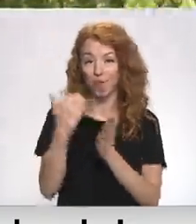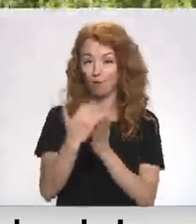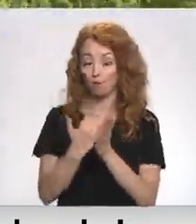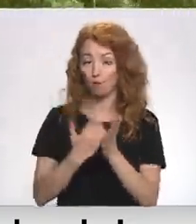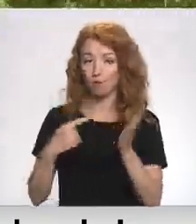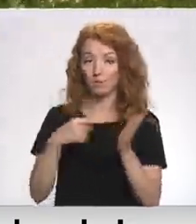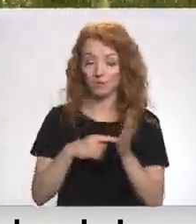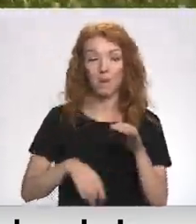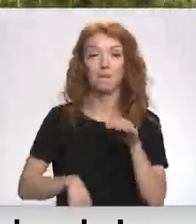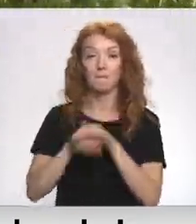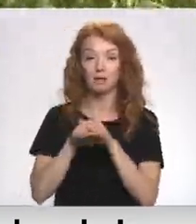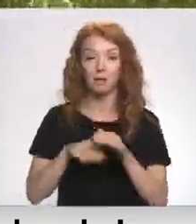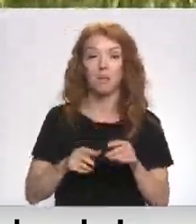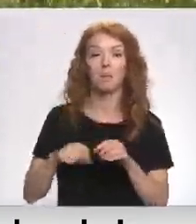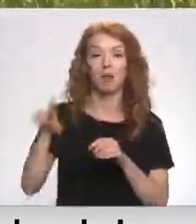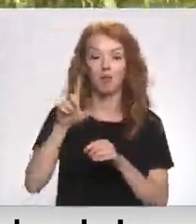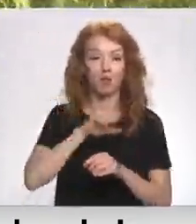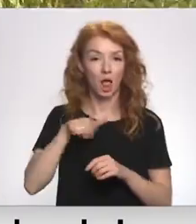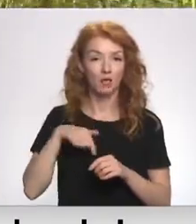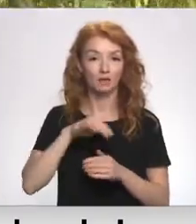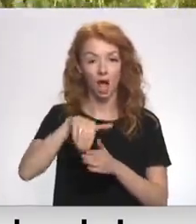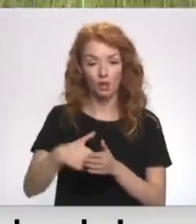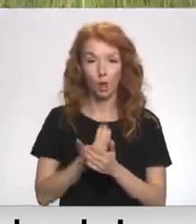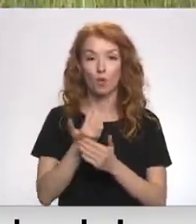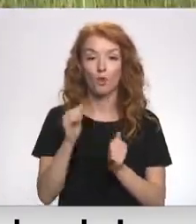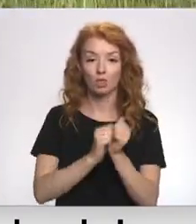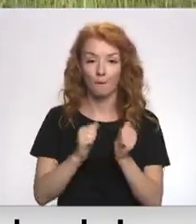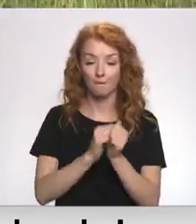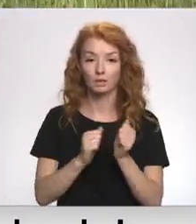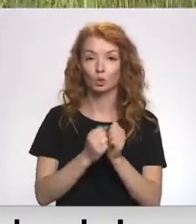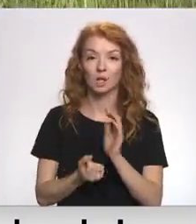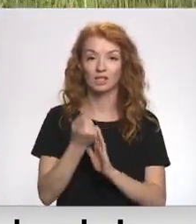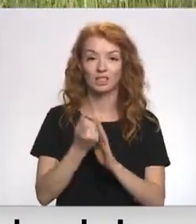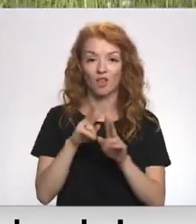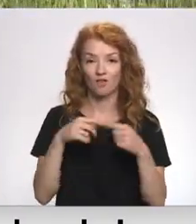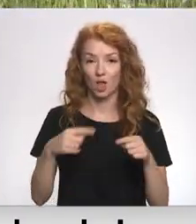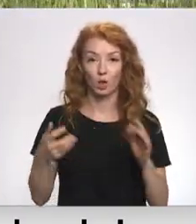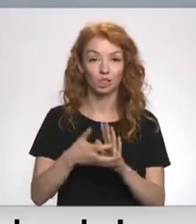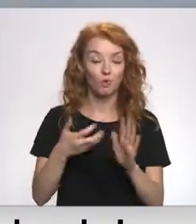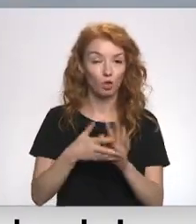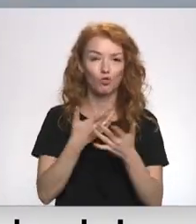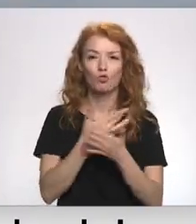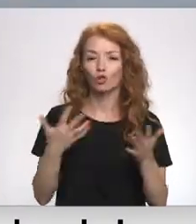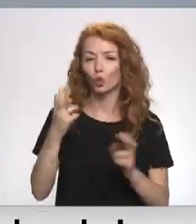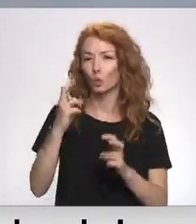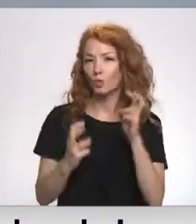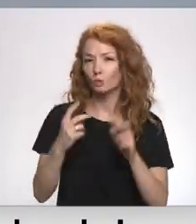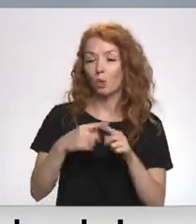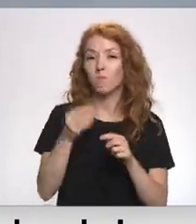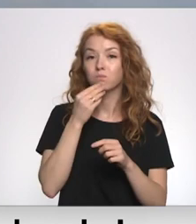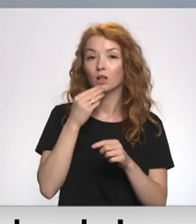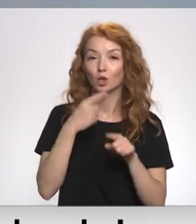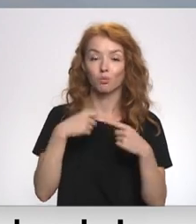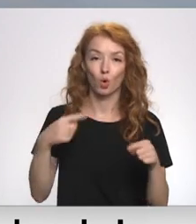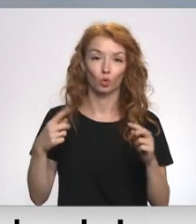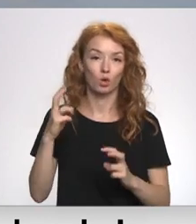paredz maksimāli palielināt Latvijas atjaunojamo dabisko izejvielu izmantošanu dažādu rūpniecības un pārtikas